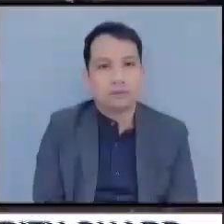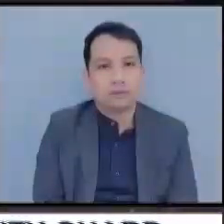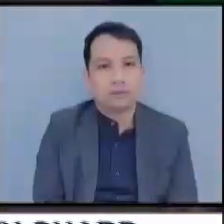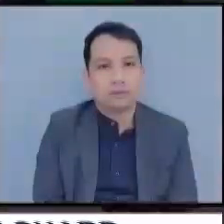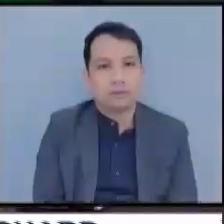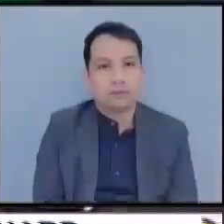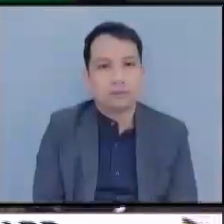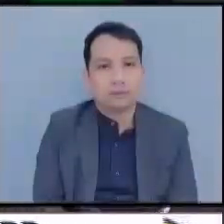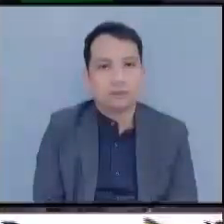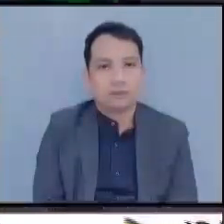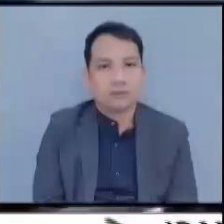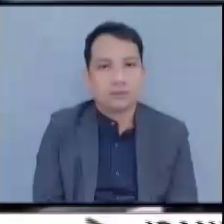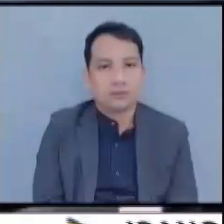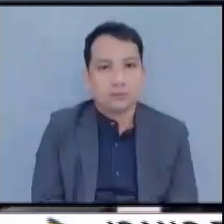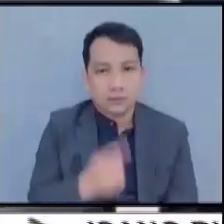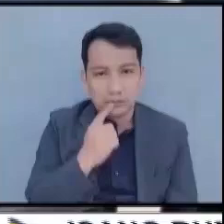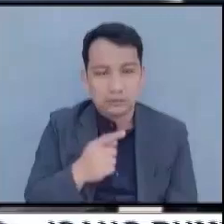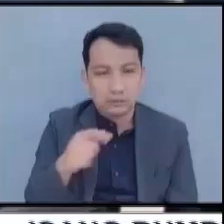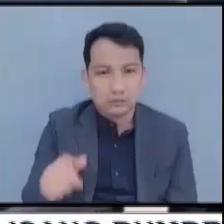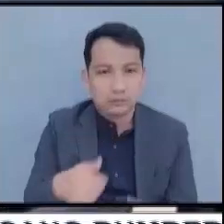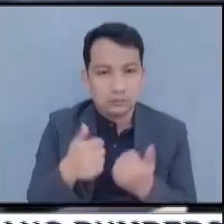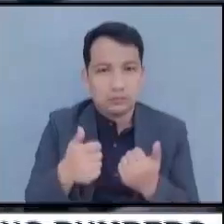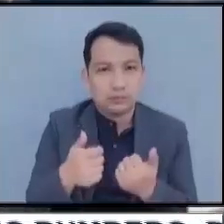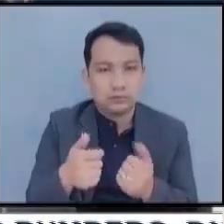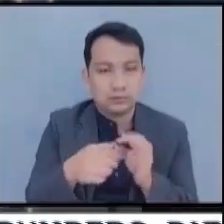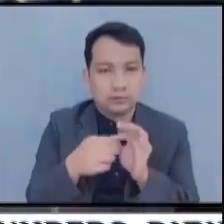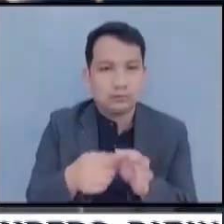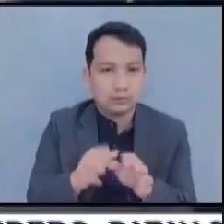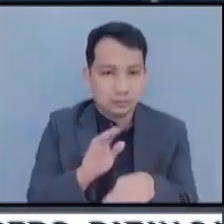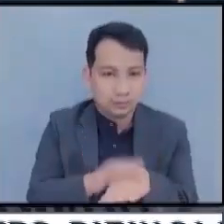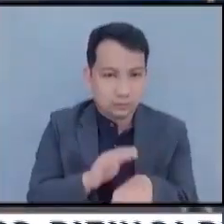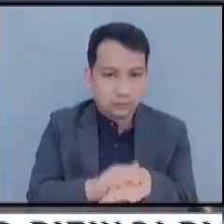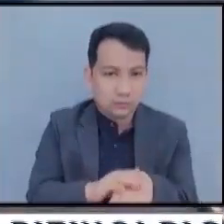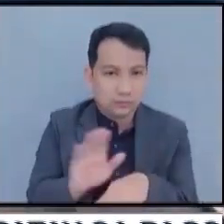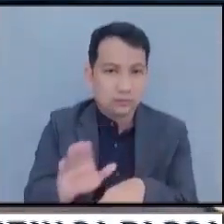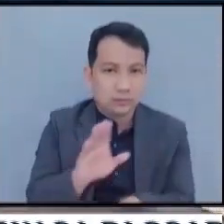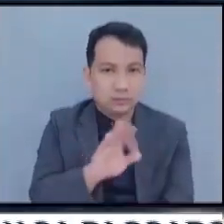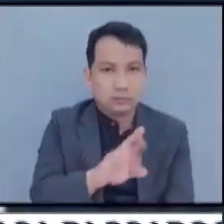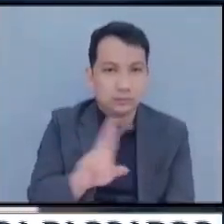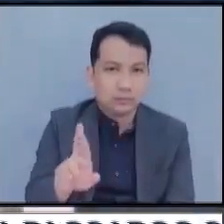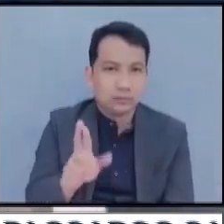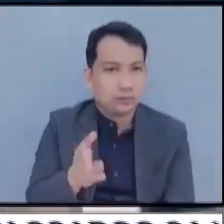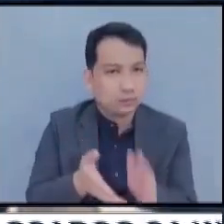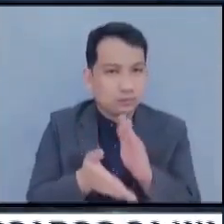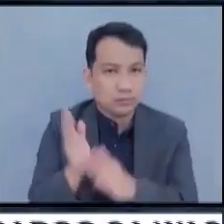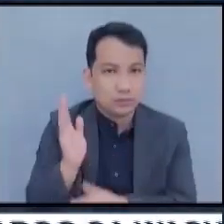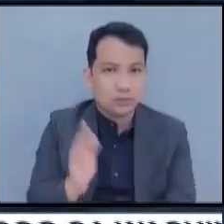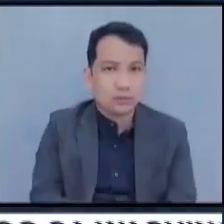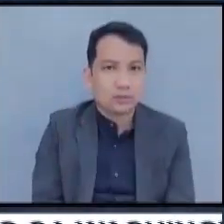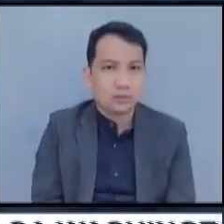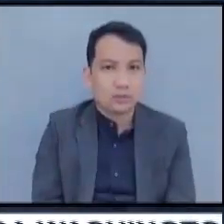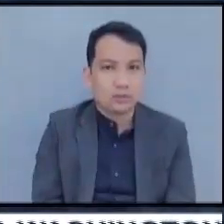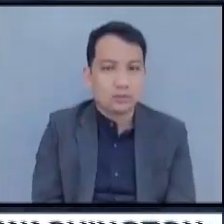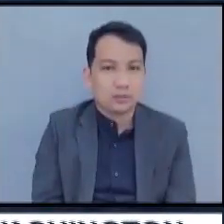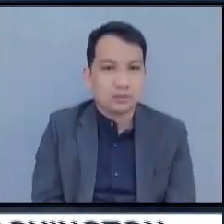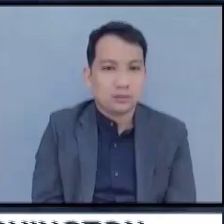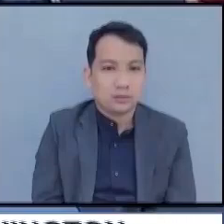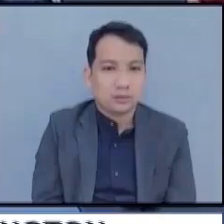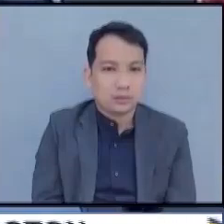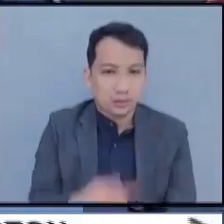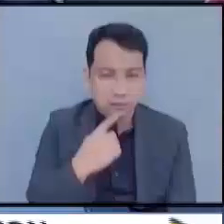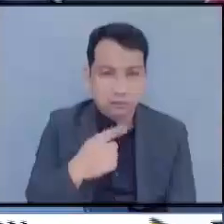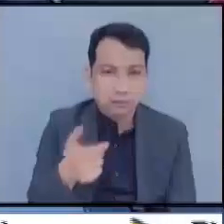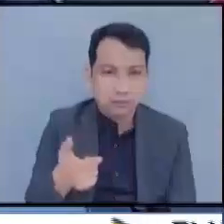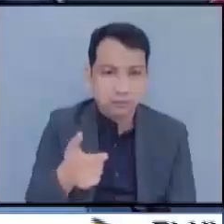Nakailang radio challenge na rin ang China Coast Guard para balaan ang barko ng BIFAR na lisanin ang lugar. Bilang tugon, nag-radio challenge din ang BRP